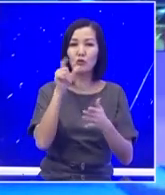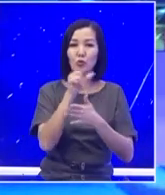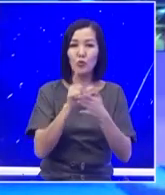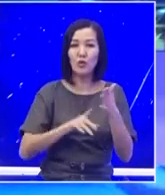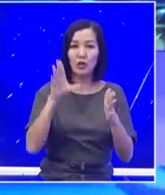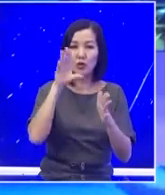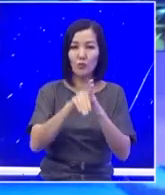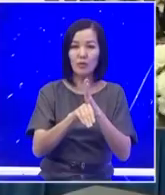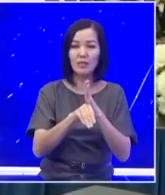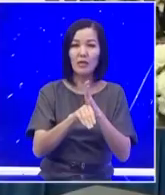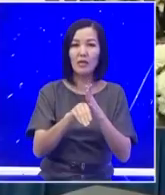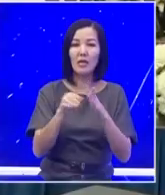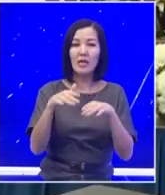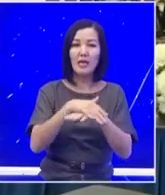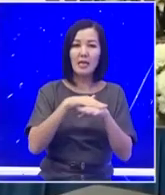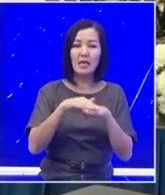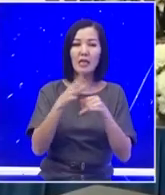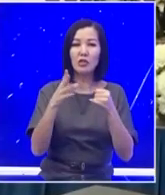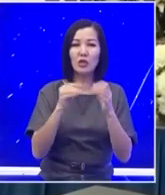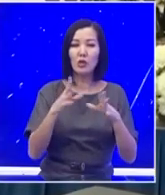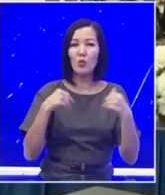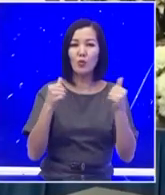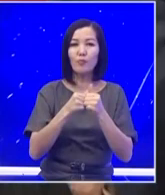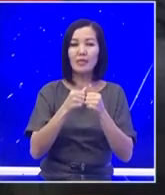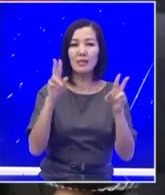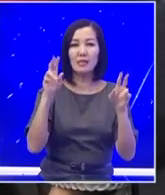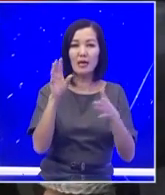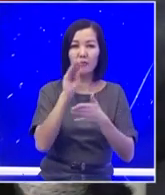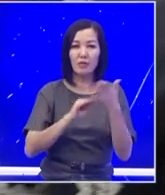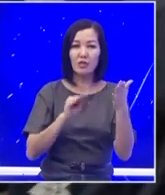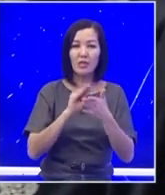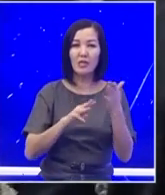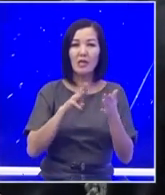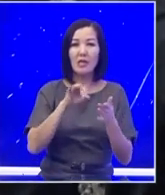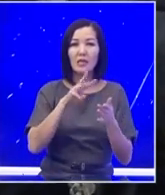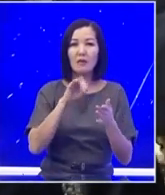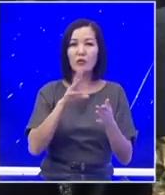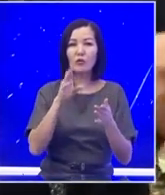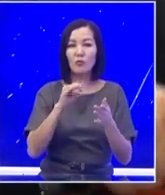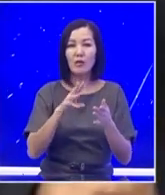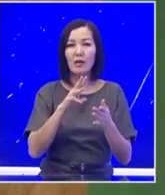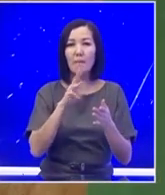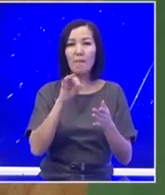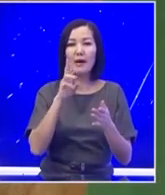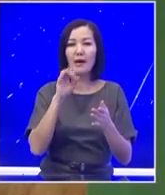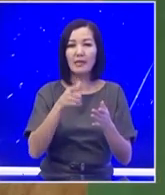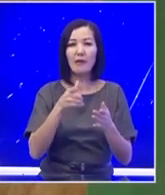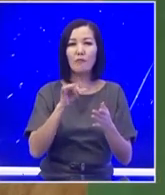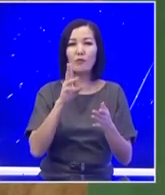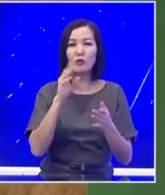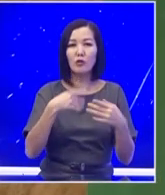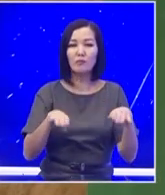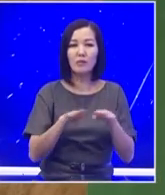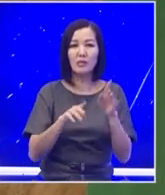топтастырылған. Ол көбіне ел, жер, отбасы жайлы қалам тербейді. «Тамшы тұмарға» сонымен қатар Мұқағали Мақатаев, Ғабит Мүсірепов